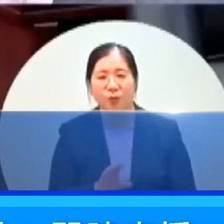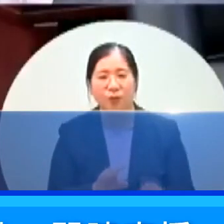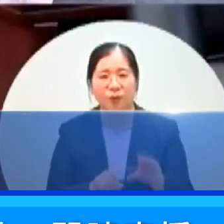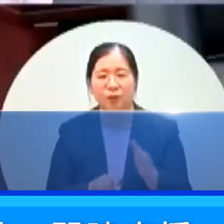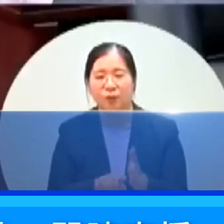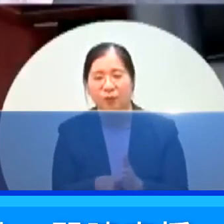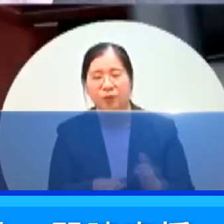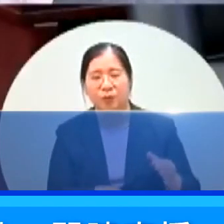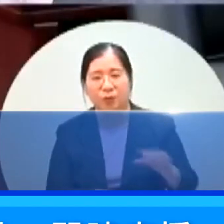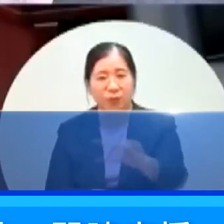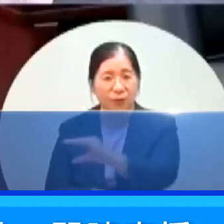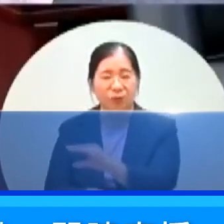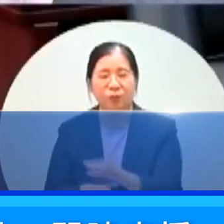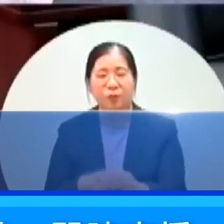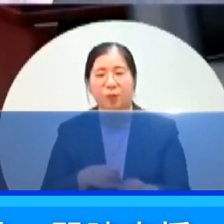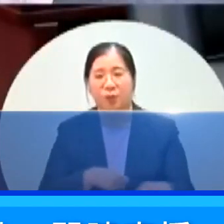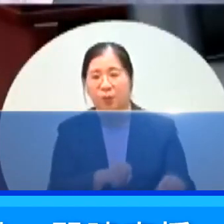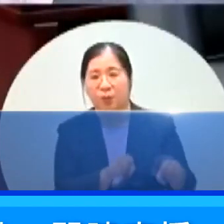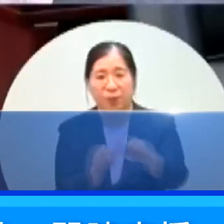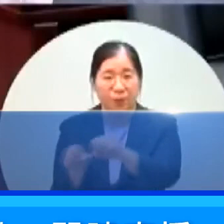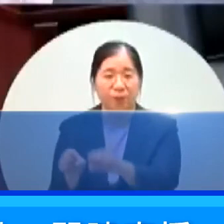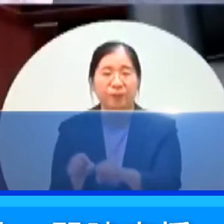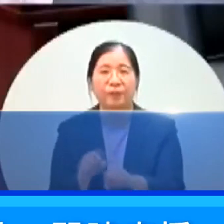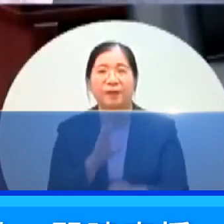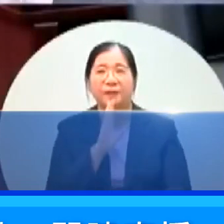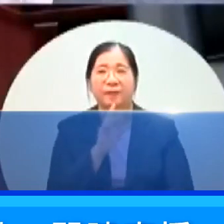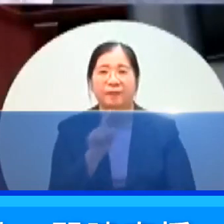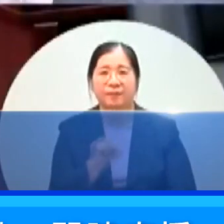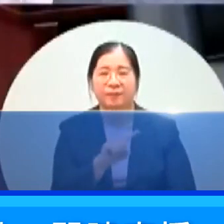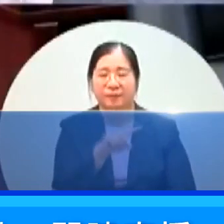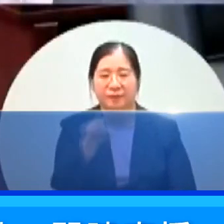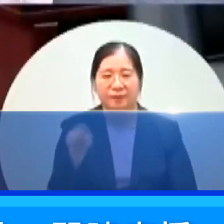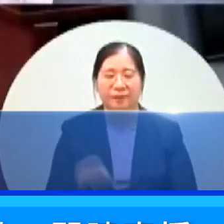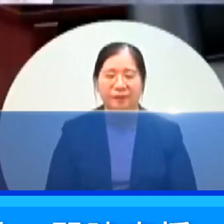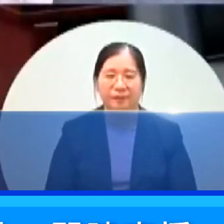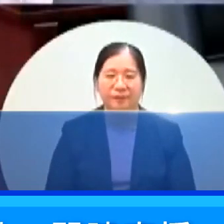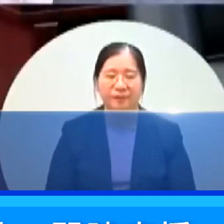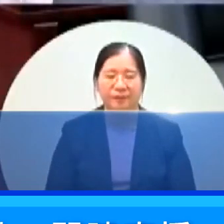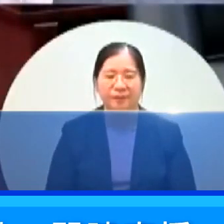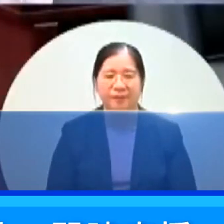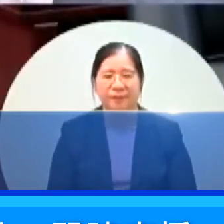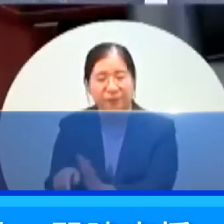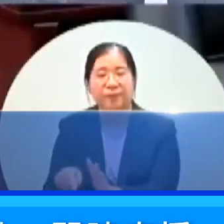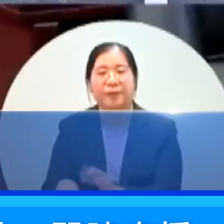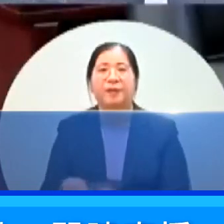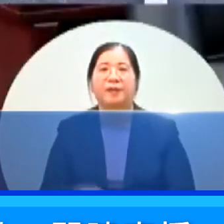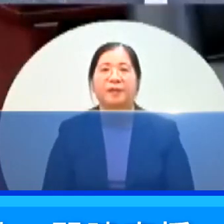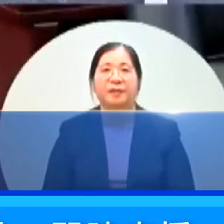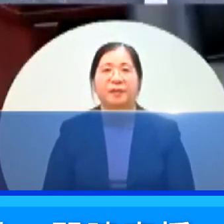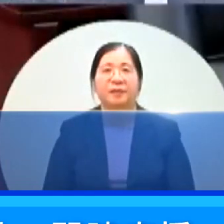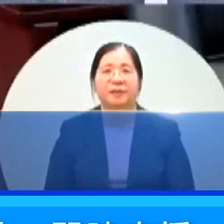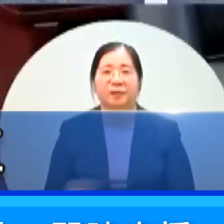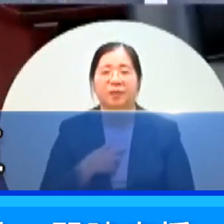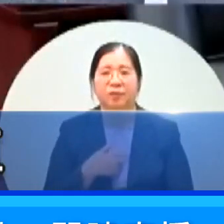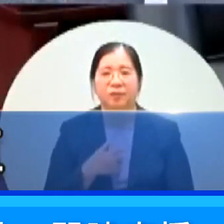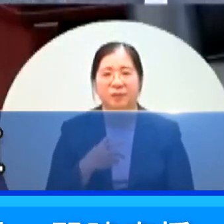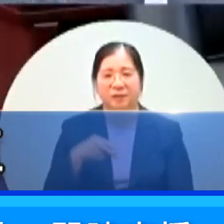话，我的摩托车势必通通都得被挤到外面路肩来，站了一个小